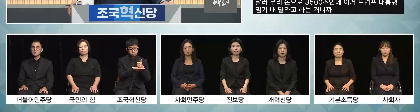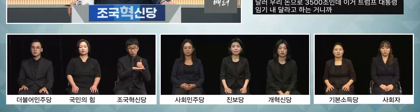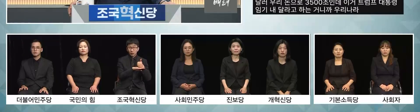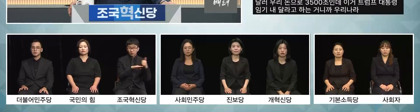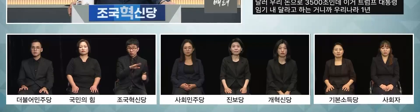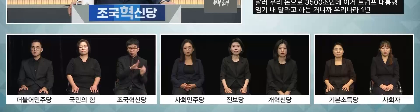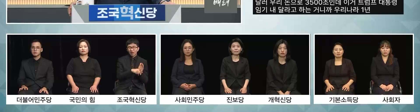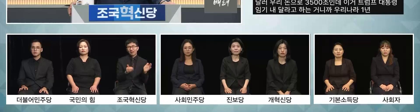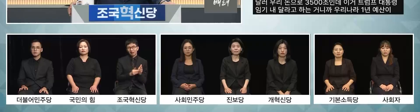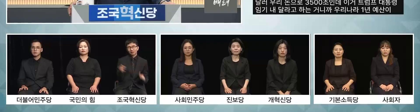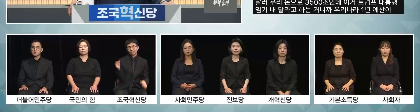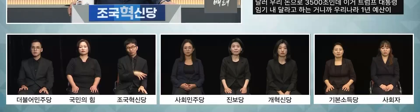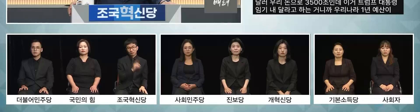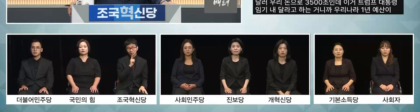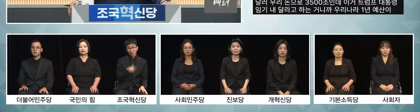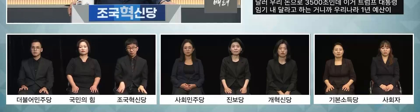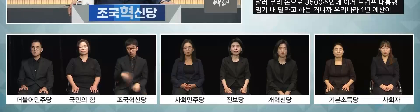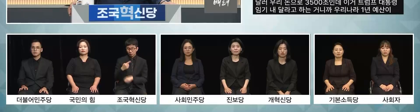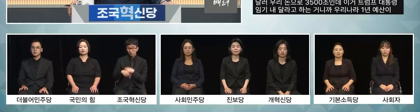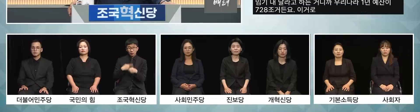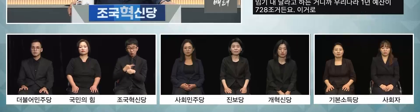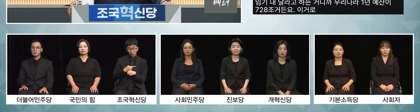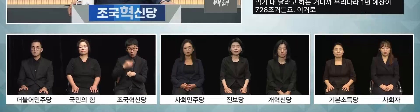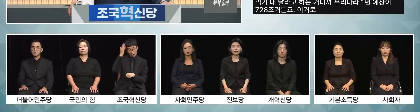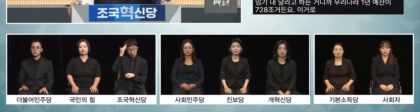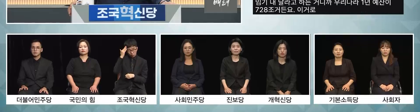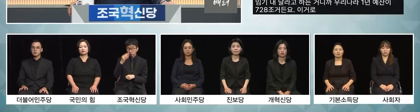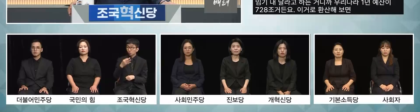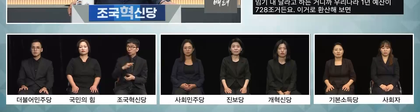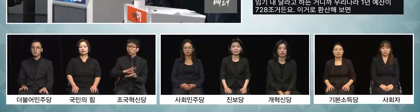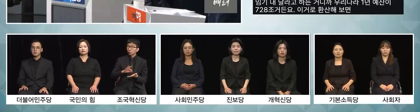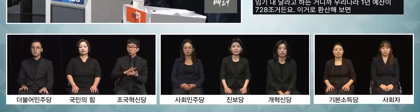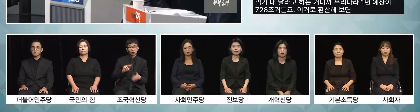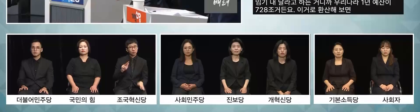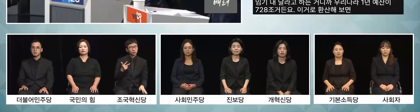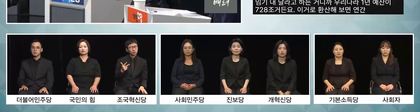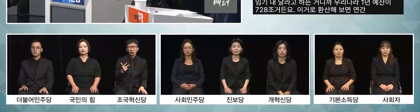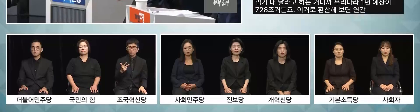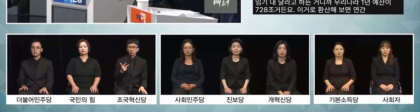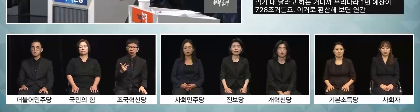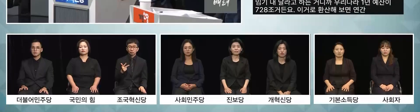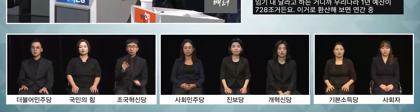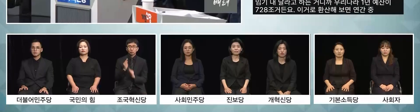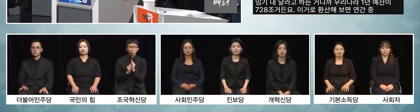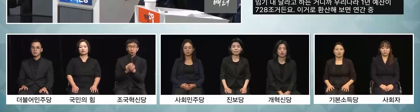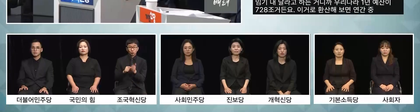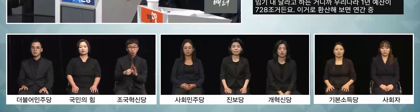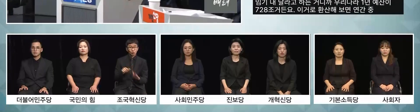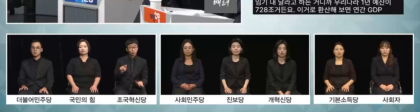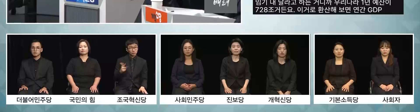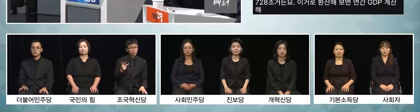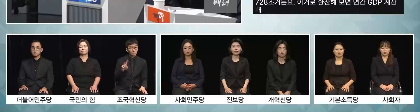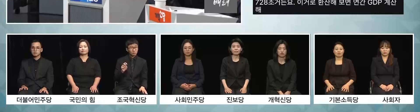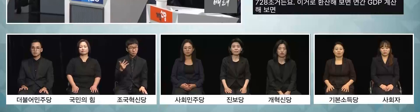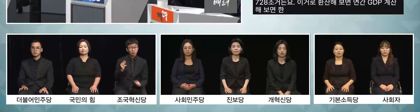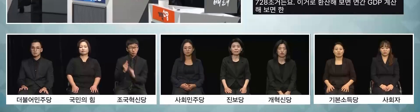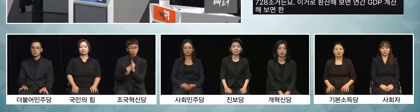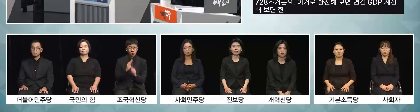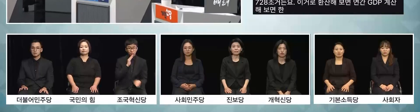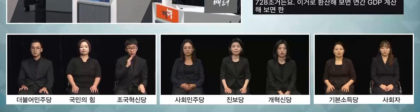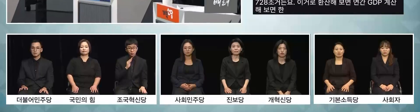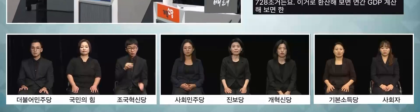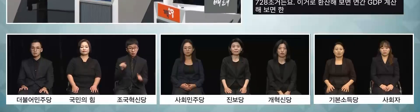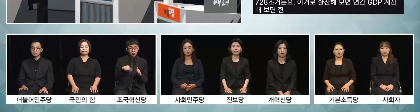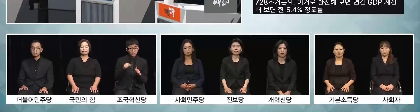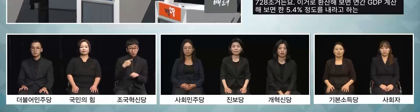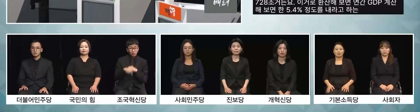예산이 728조거든요. 이걸로 환산해 보면 연간 GDP를 계산해 보면 한 5.4% 정도를 내라고 하는